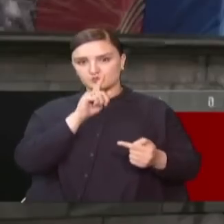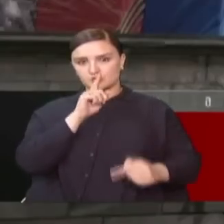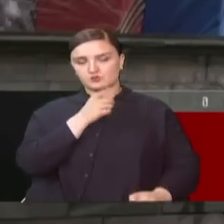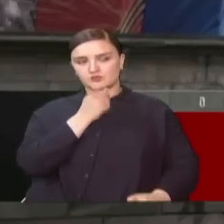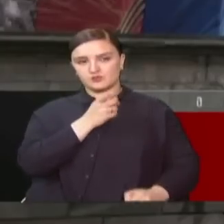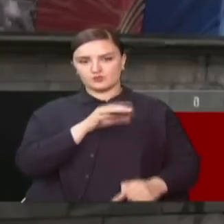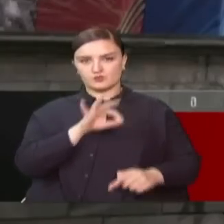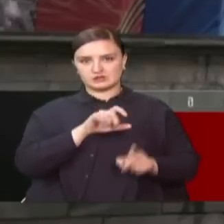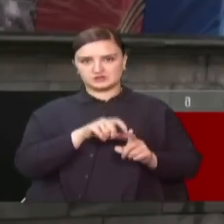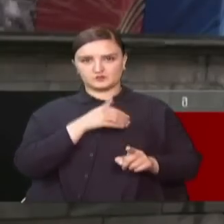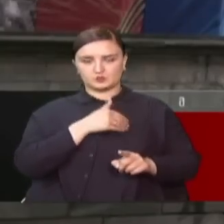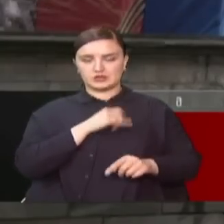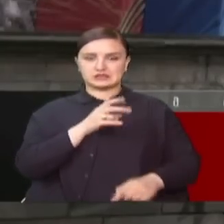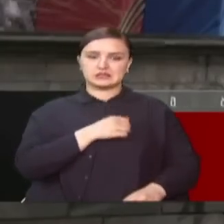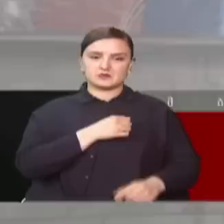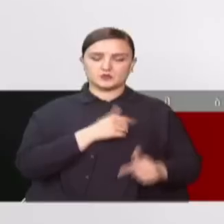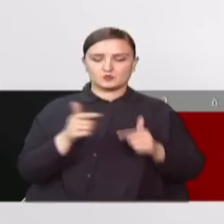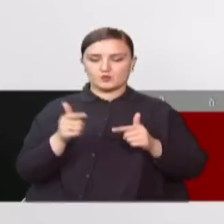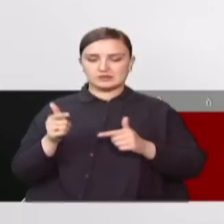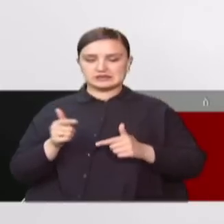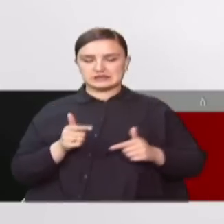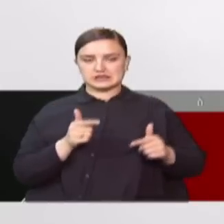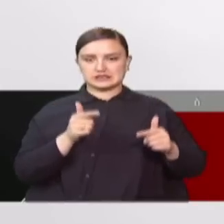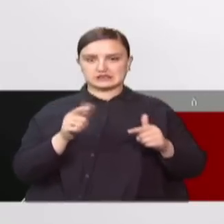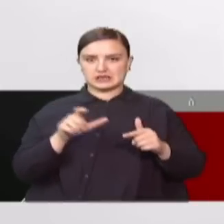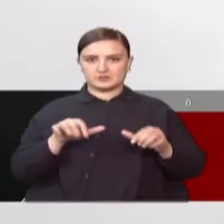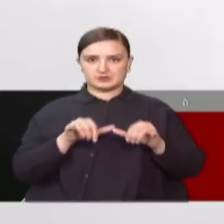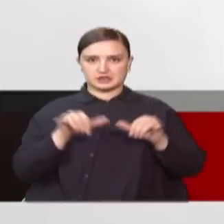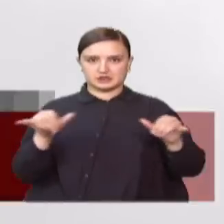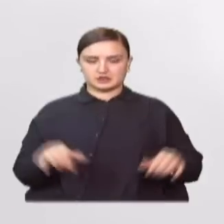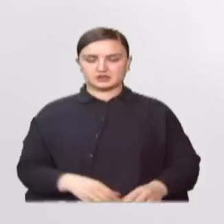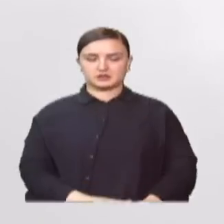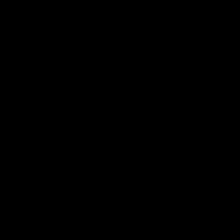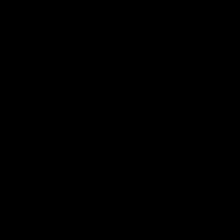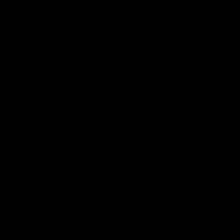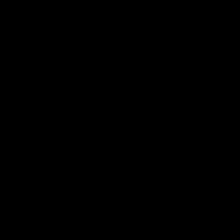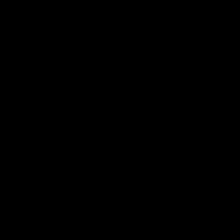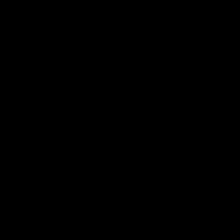მუქარის გასამყარებლად ან სამხედრო მობილიზაციის მასშტაბების გასაზრდელად.